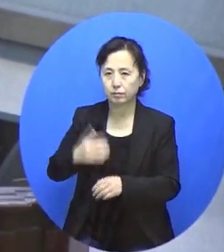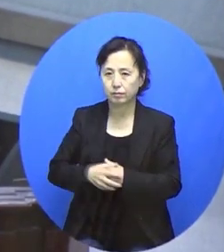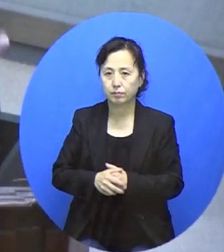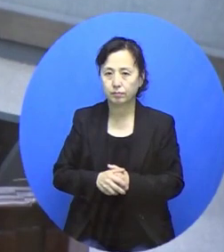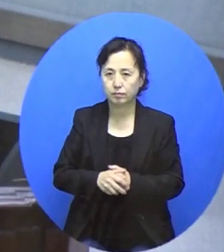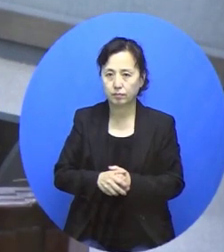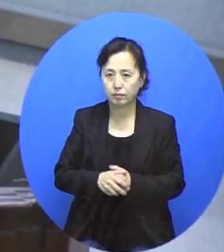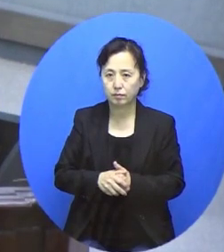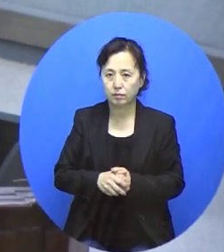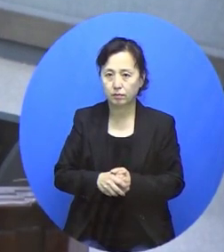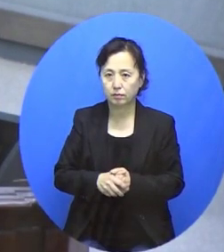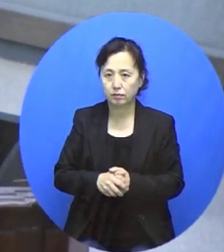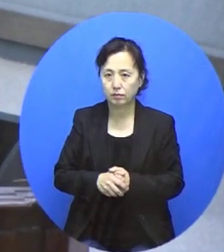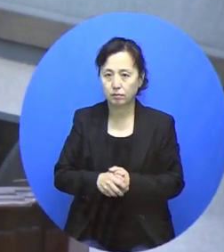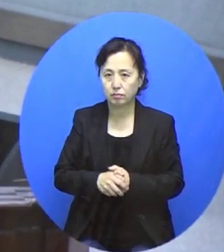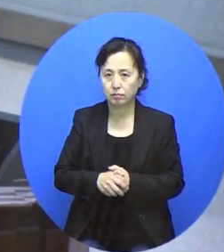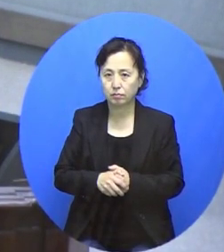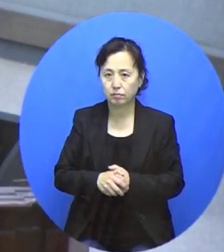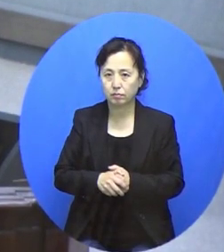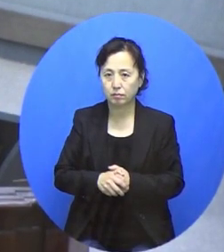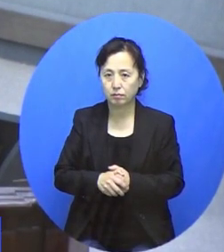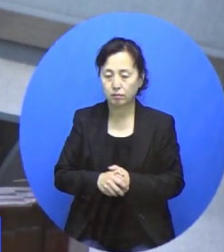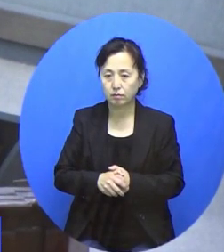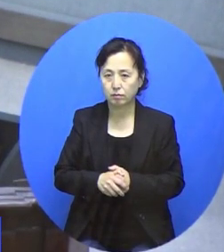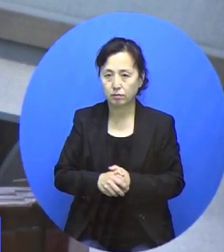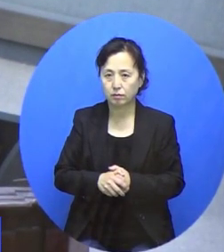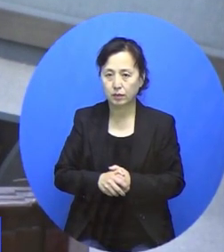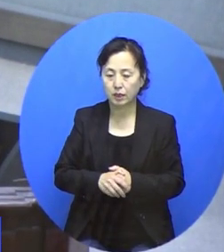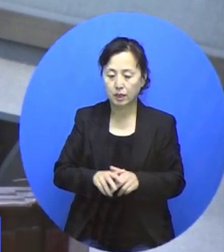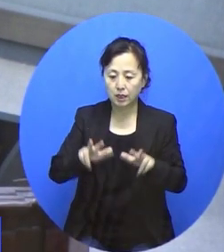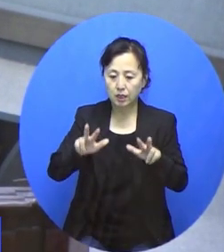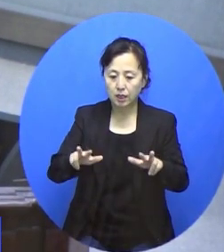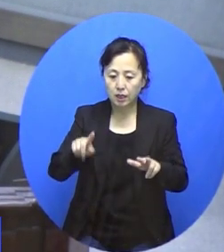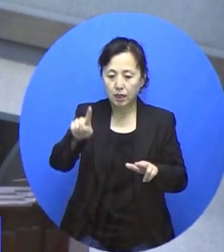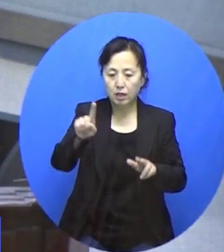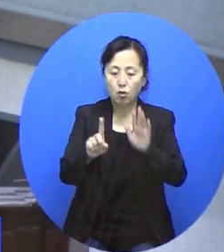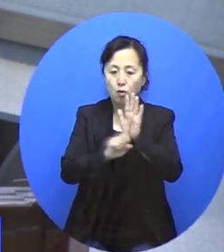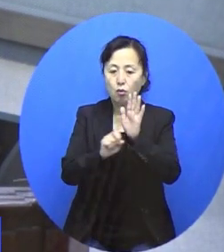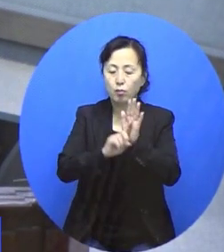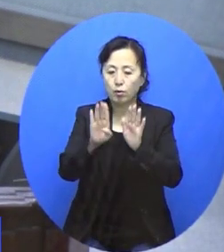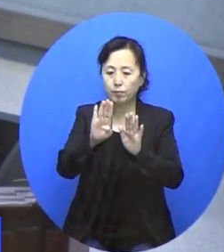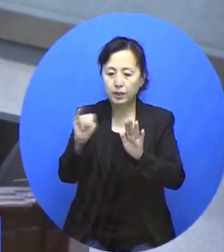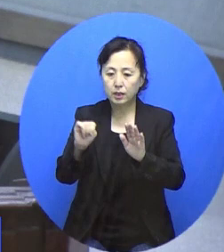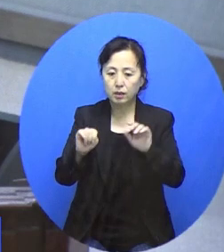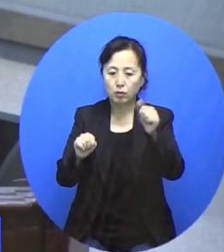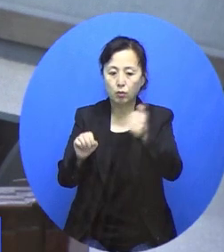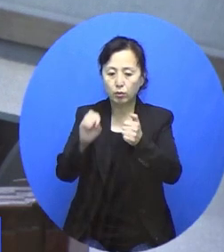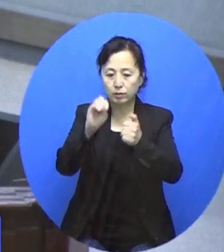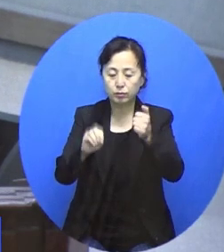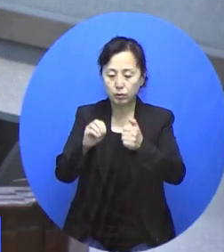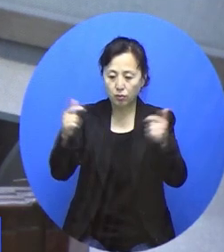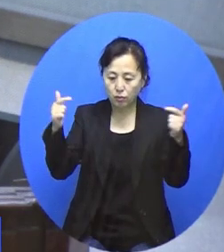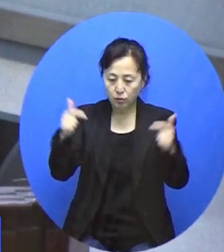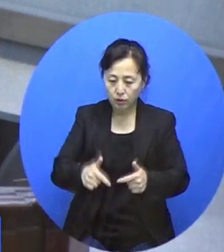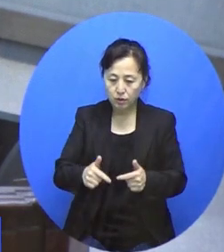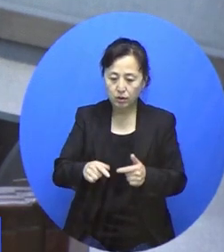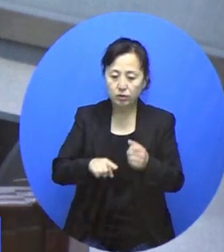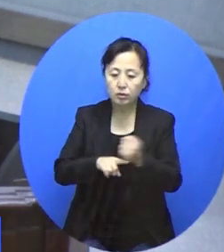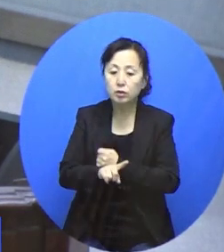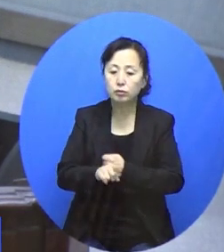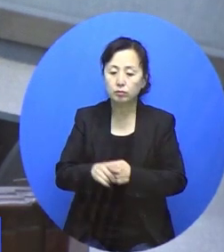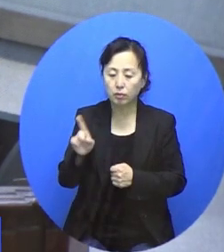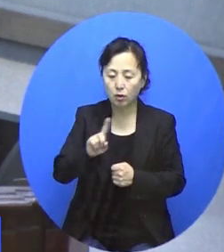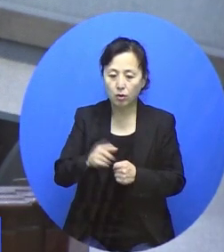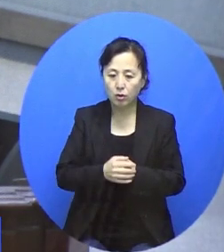없고 그분도 설명을 못해서 삭감드렸다는 걸 말씀드린 겁니다. 확실하게 좋은 방법이 있다면 왜 의회가 삭감을